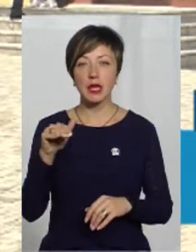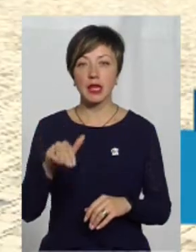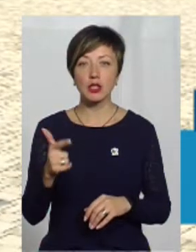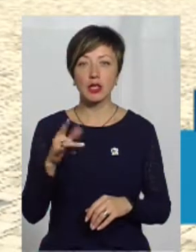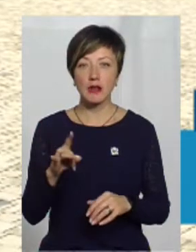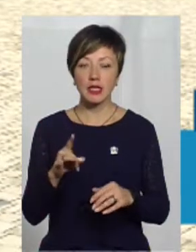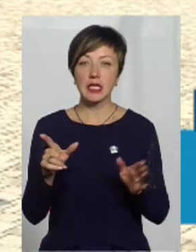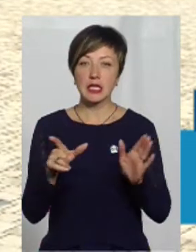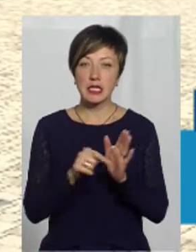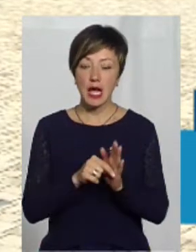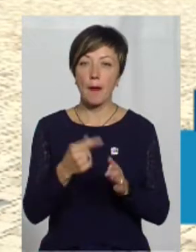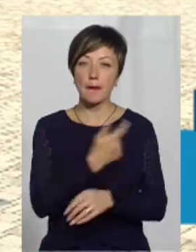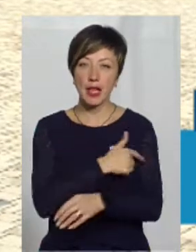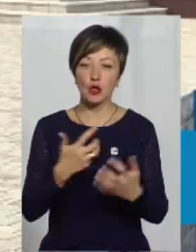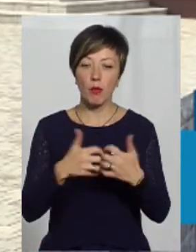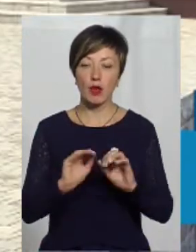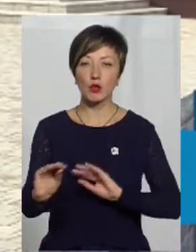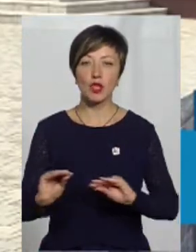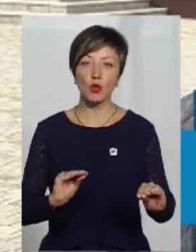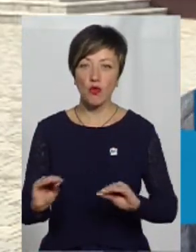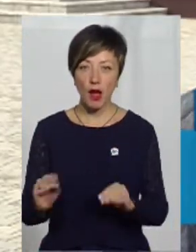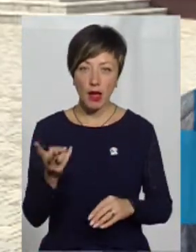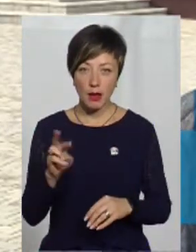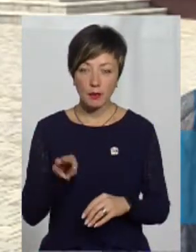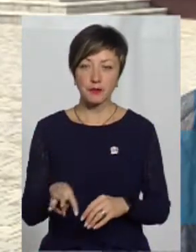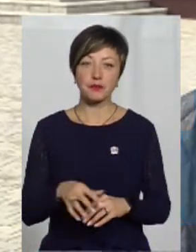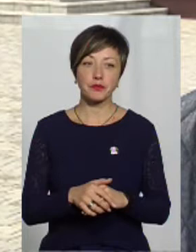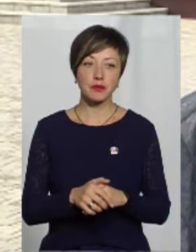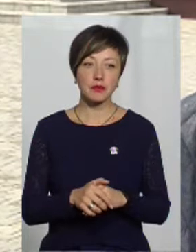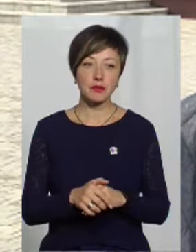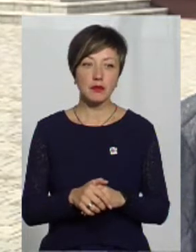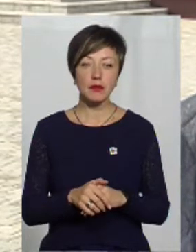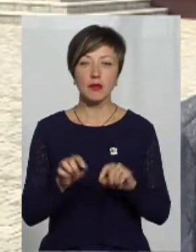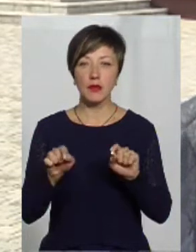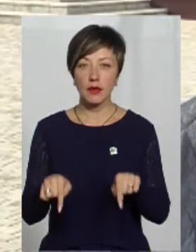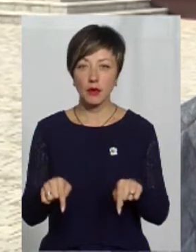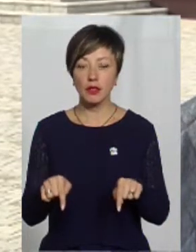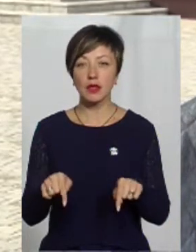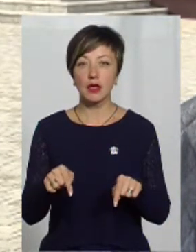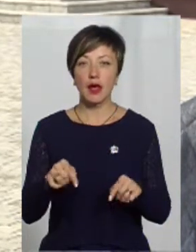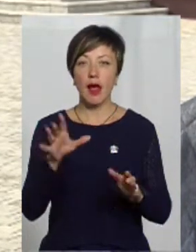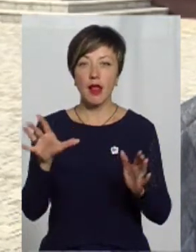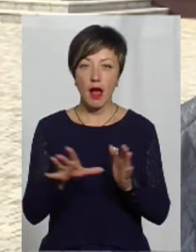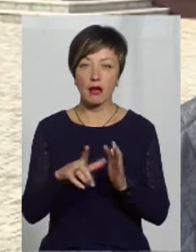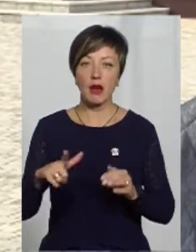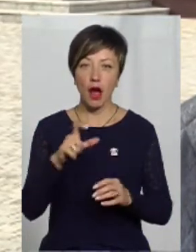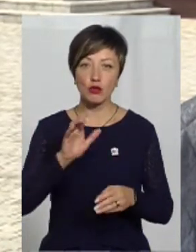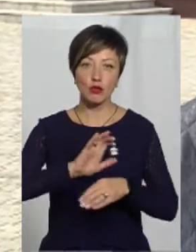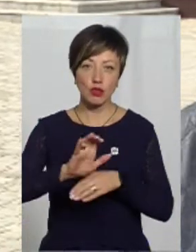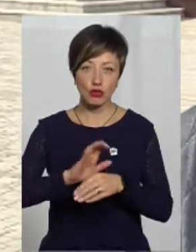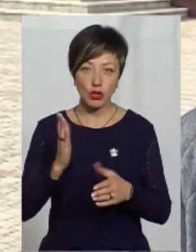з медичним обладнанням та устаткуванням. Підведені зовнішні мережі – це